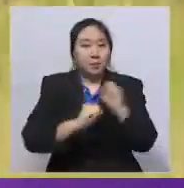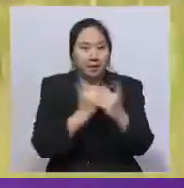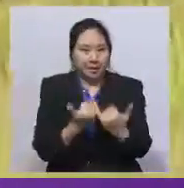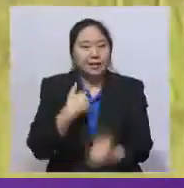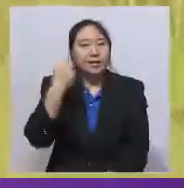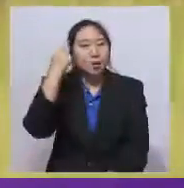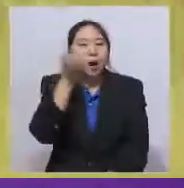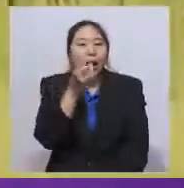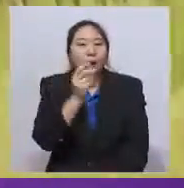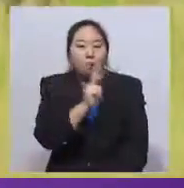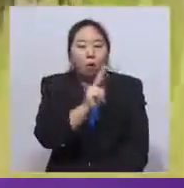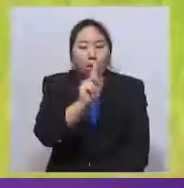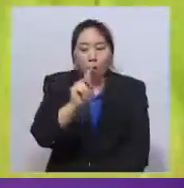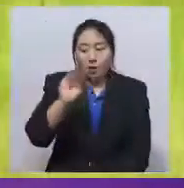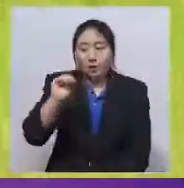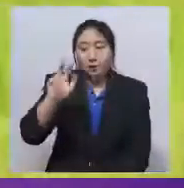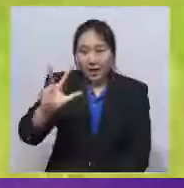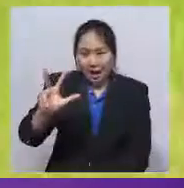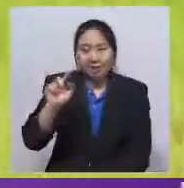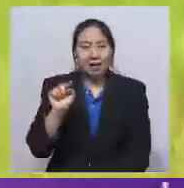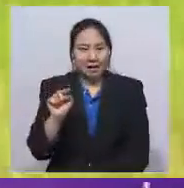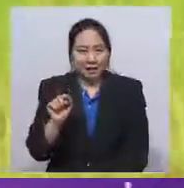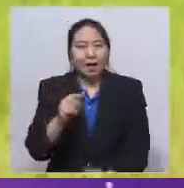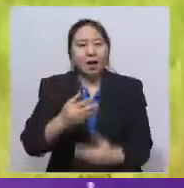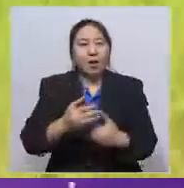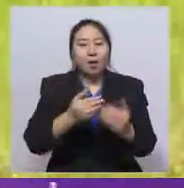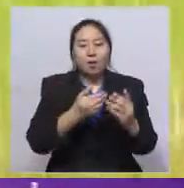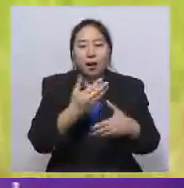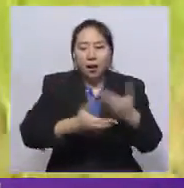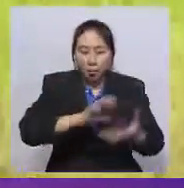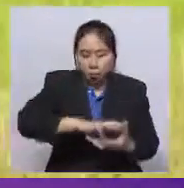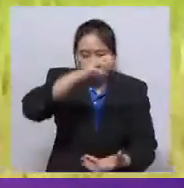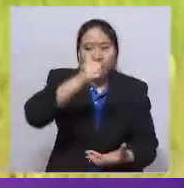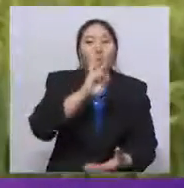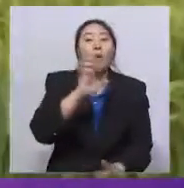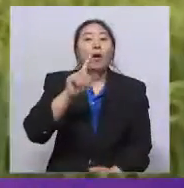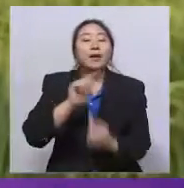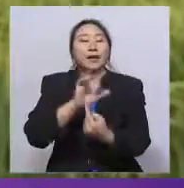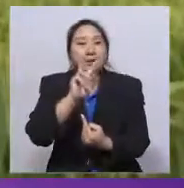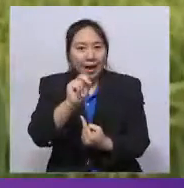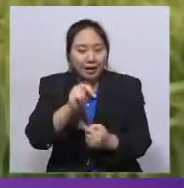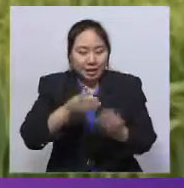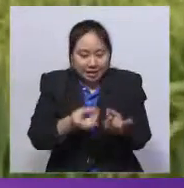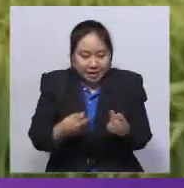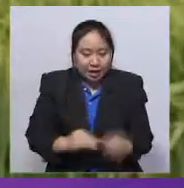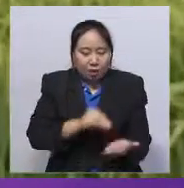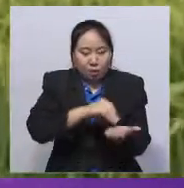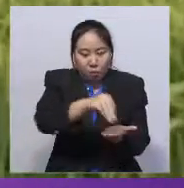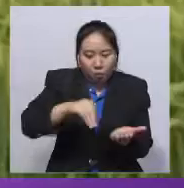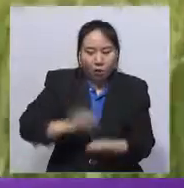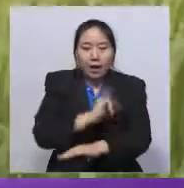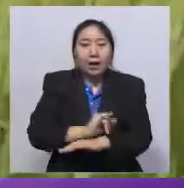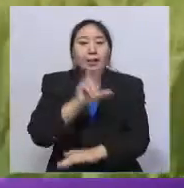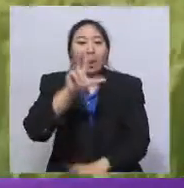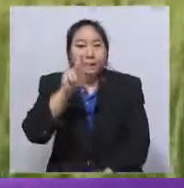นี้คาดว่าข้าวพันธุ์กข.43จะมีผลผลิต600ตันข้าวสารในพื้นที่การปลูกประมาณ 3,000 ไร่